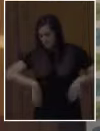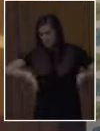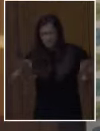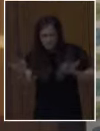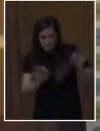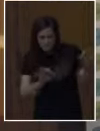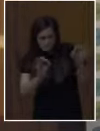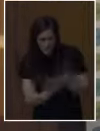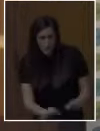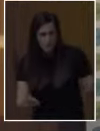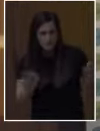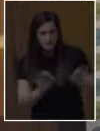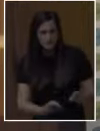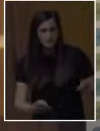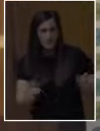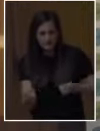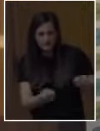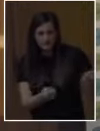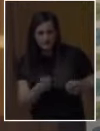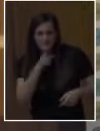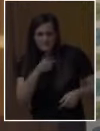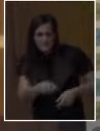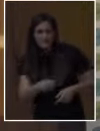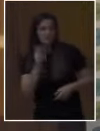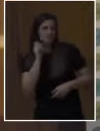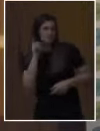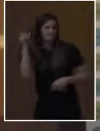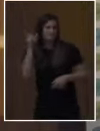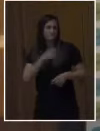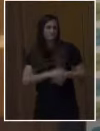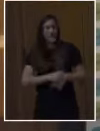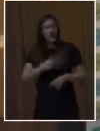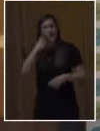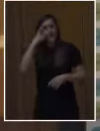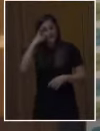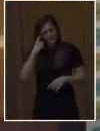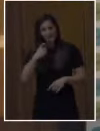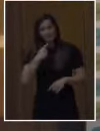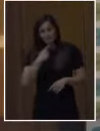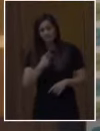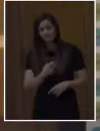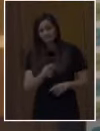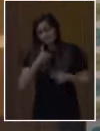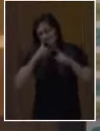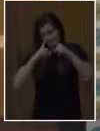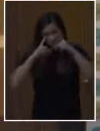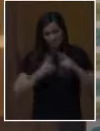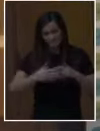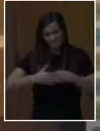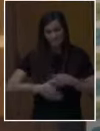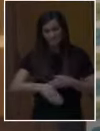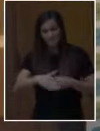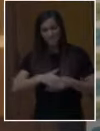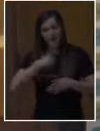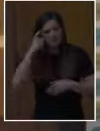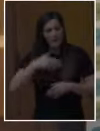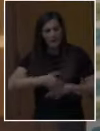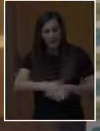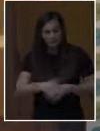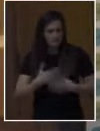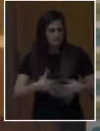εγχείρημα, ξέραμε ότι θα είναι κάτι το οποίο είναι πάρα πολύ απαιτητικό. Ξέραμε ότι πηγαίνουμε για το αδύνατο.